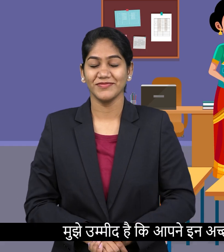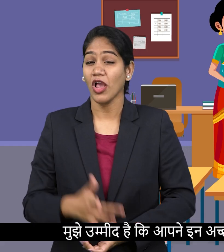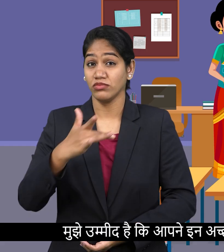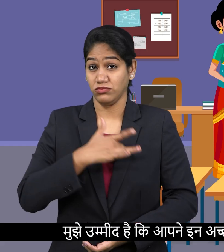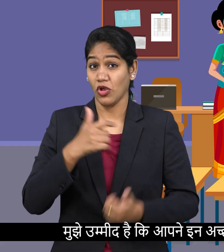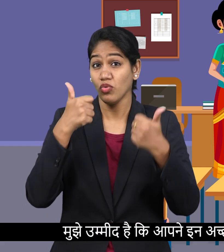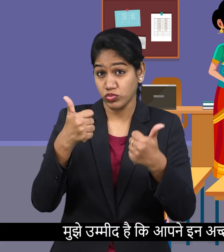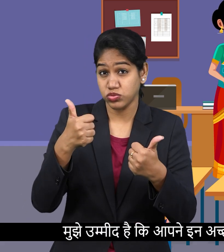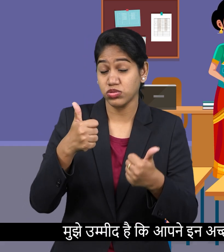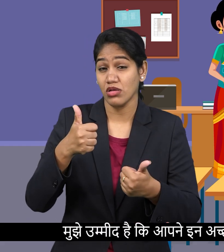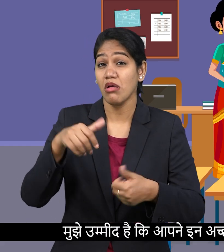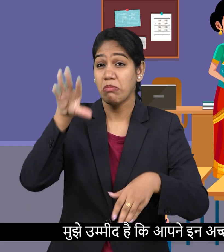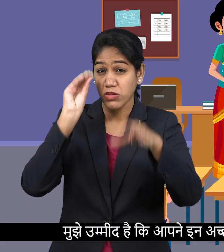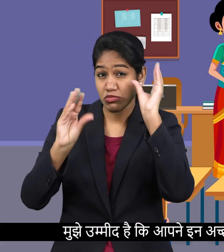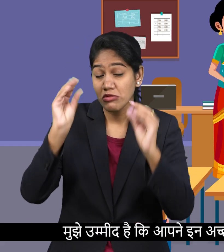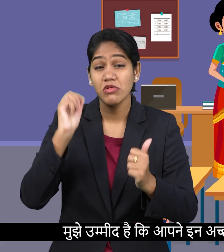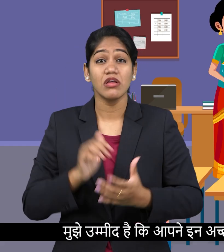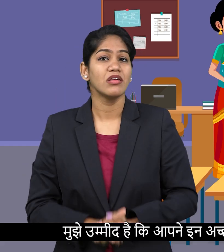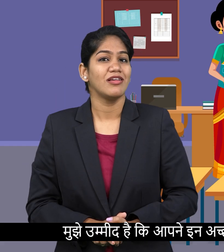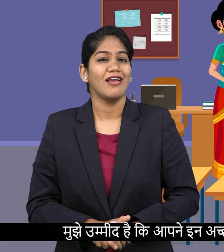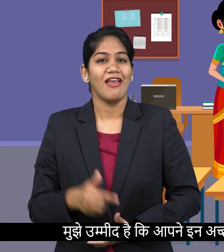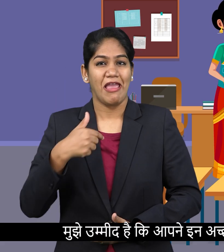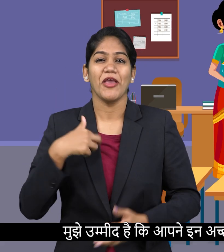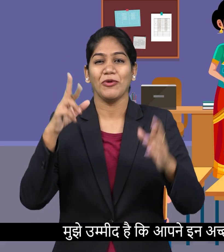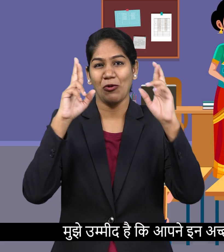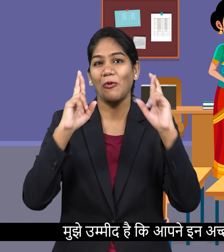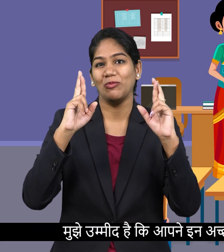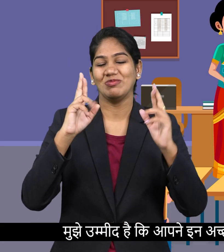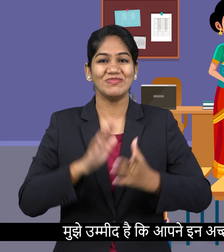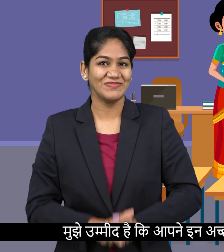मुझे उम्मीद है कि आपने इन अच्छी आदतों को बहुत अच्छी तरह